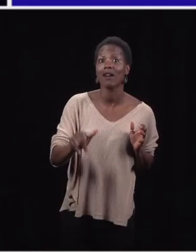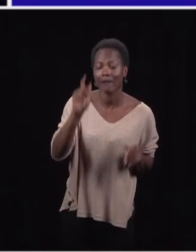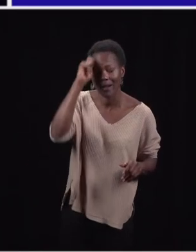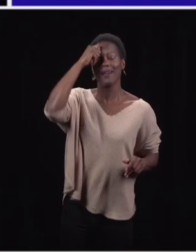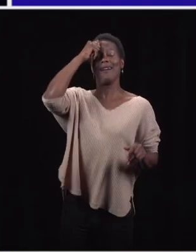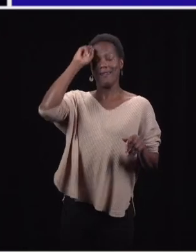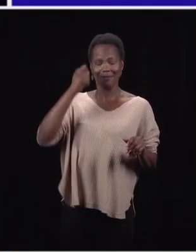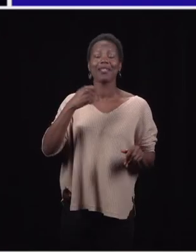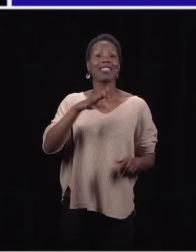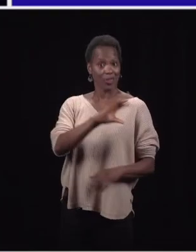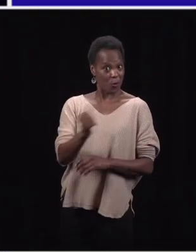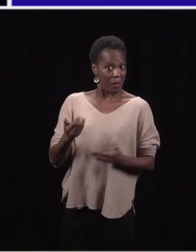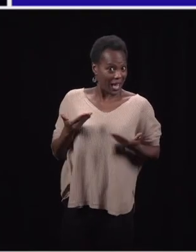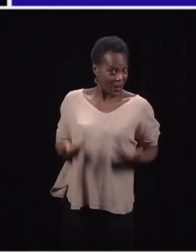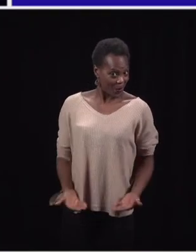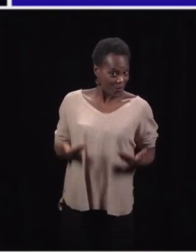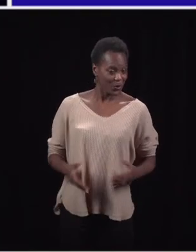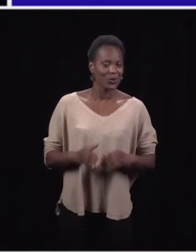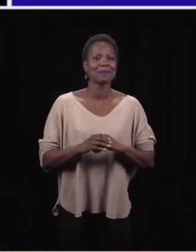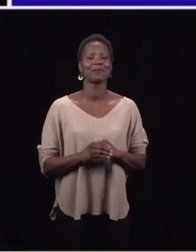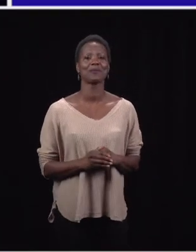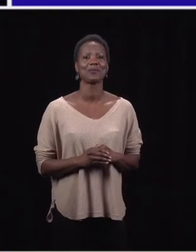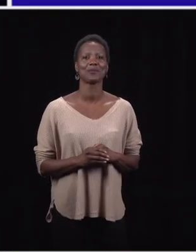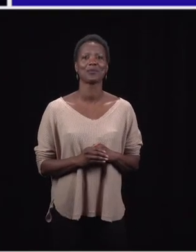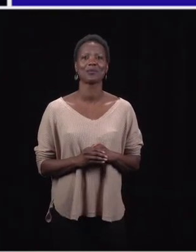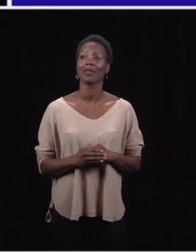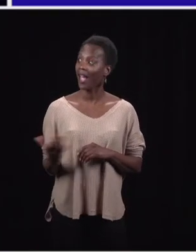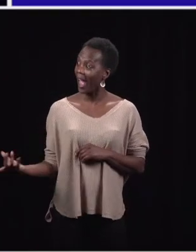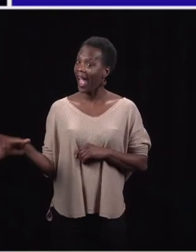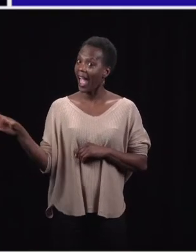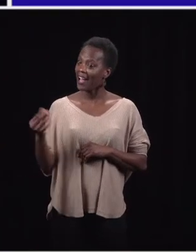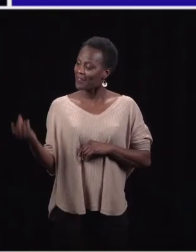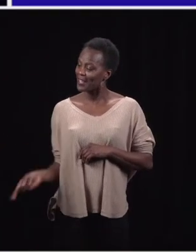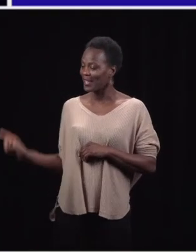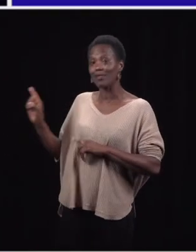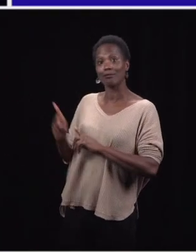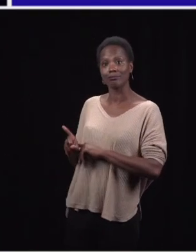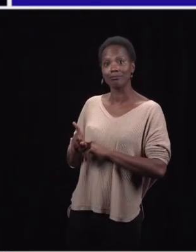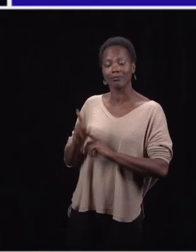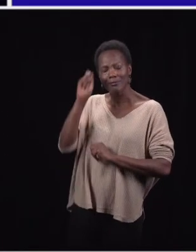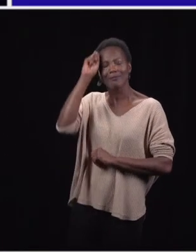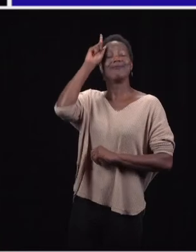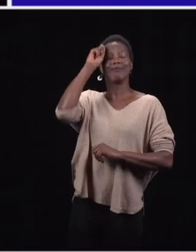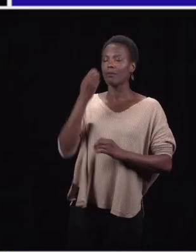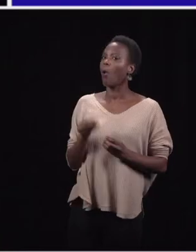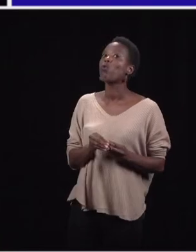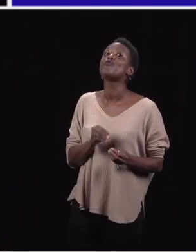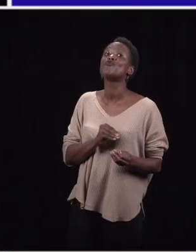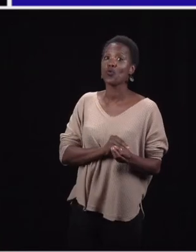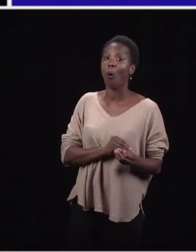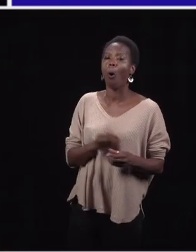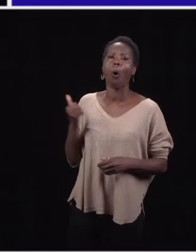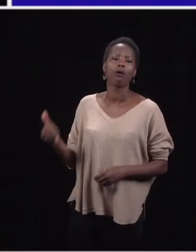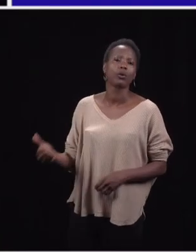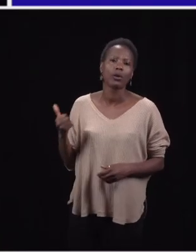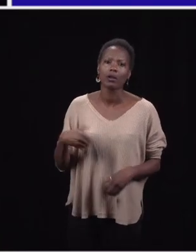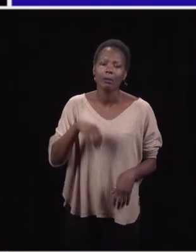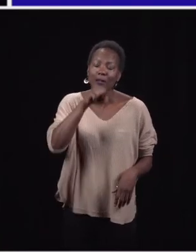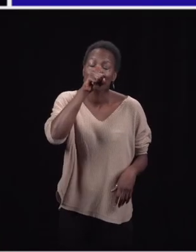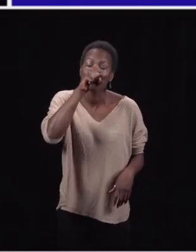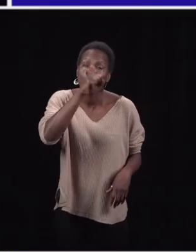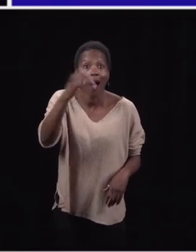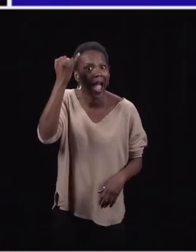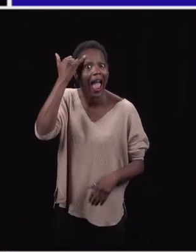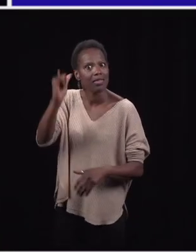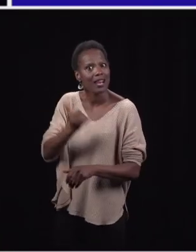déclic numérique déclic que notre prochain invité a eu assez tôt parce que il est passionné par l'intelligence